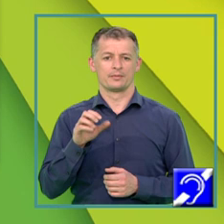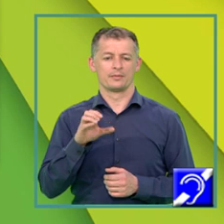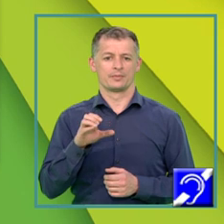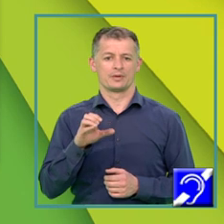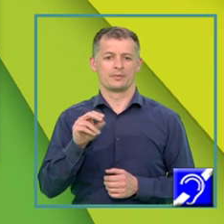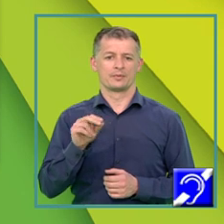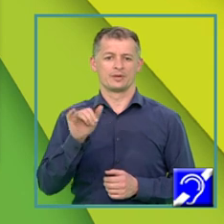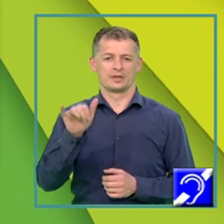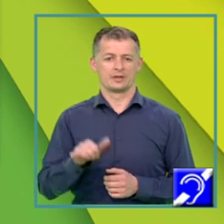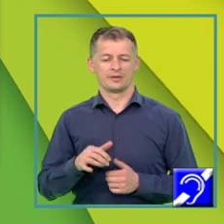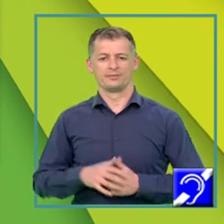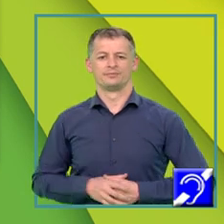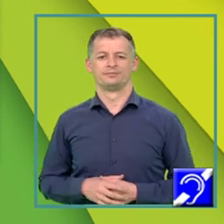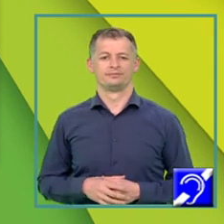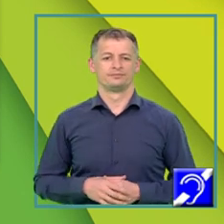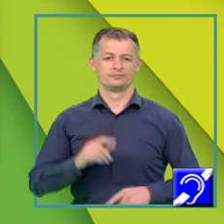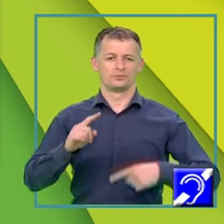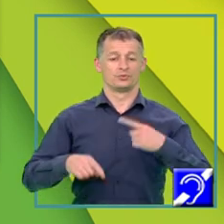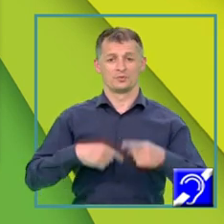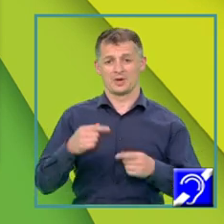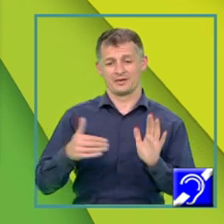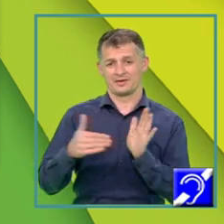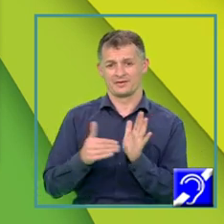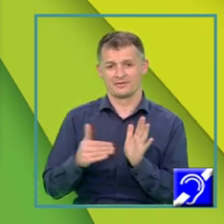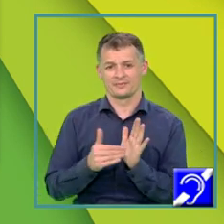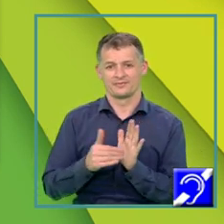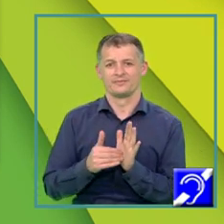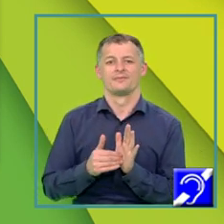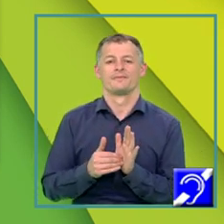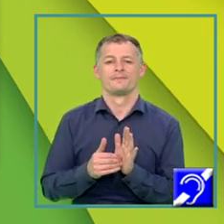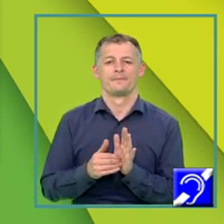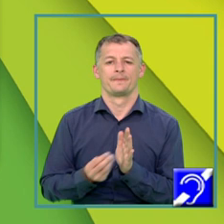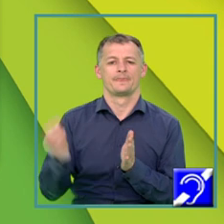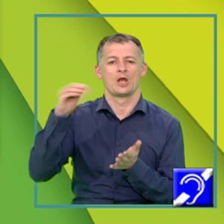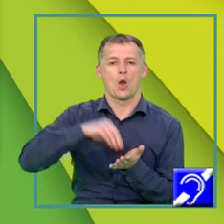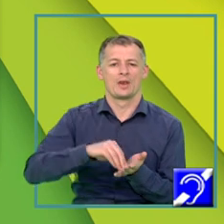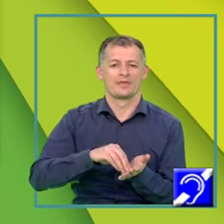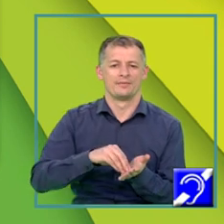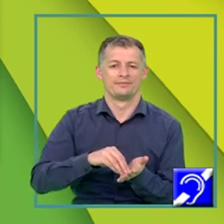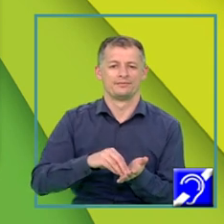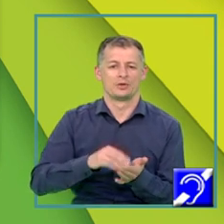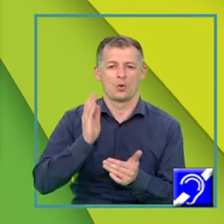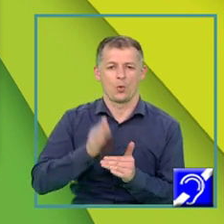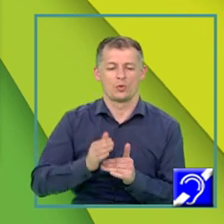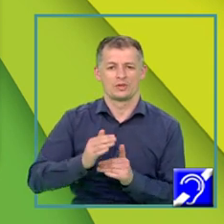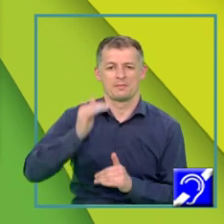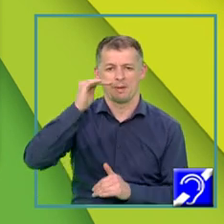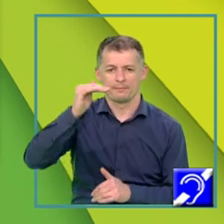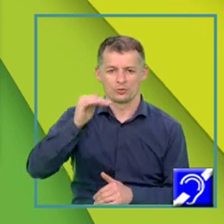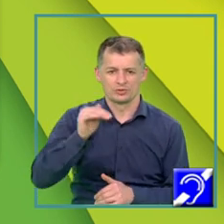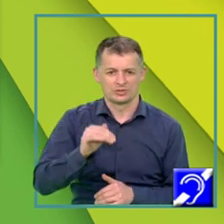poziția pe apoi este necesar să completăm ultima poziție cu